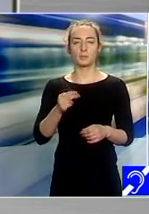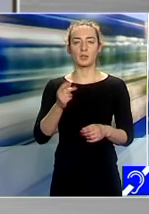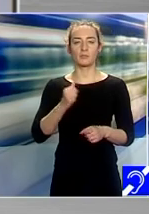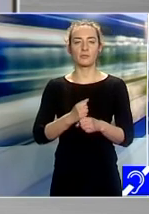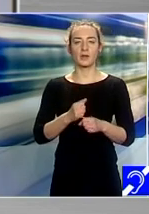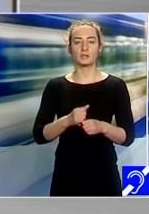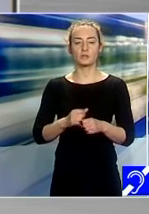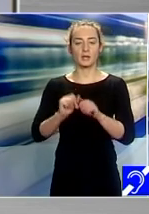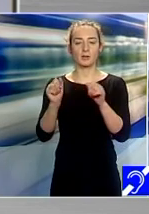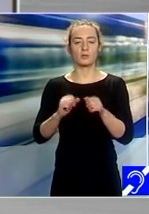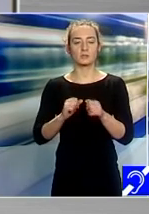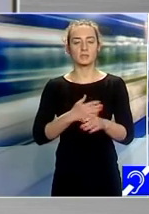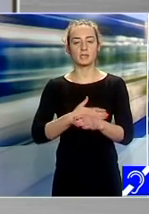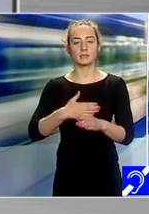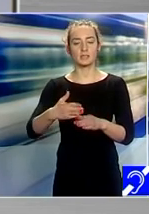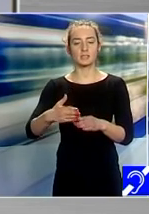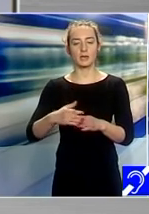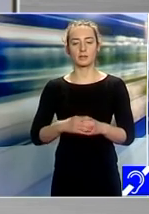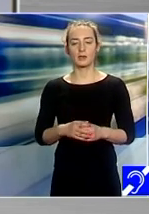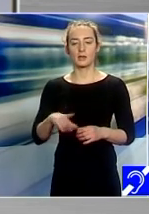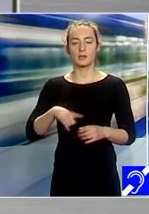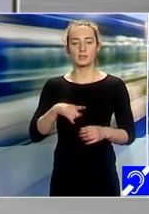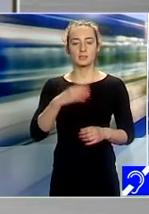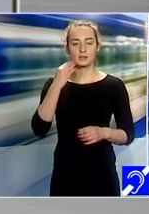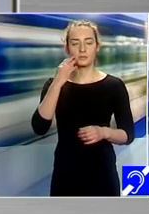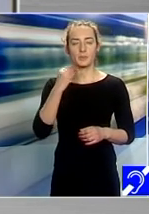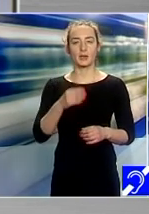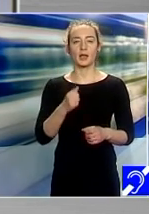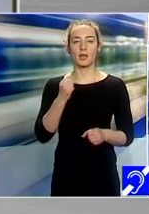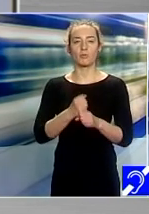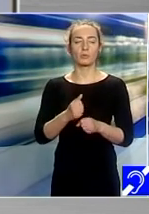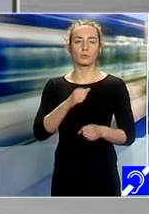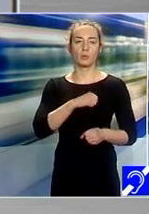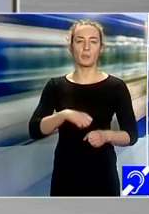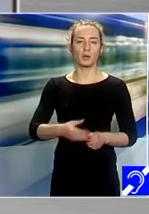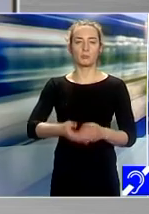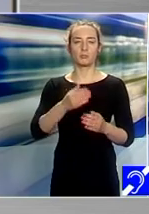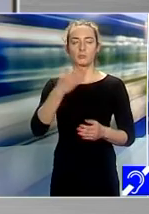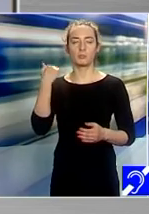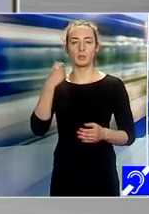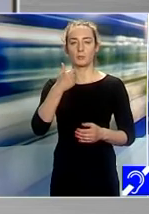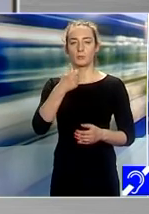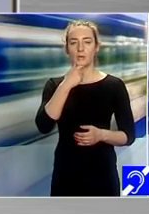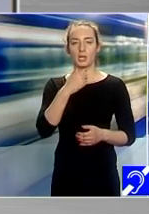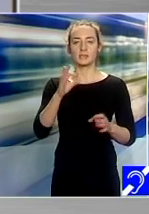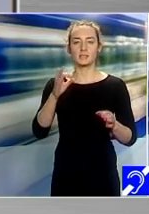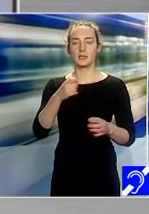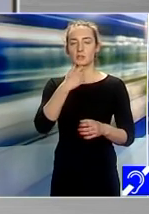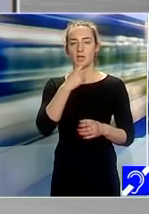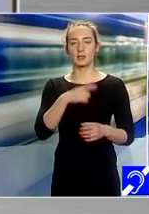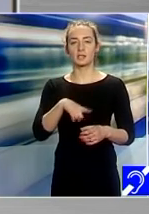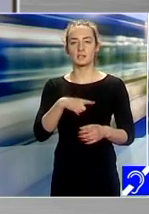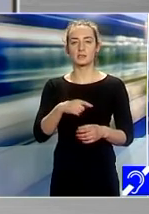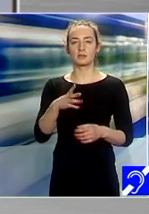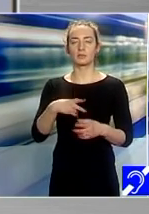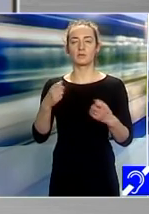întârziată. Deci sunt femei, paciente care au avut mastectomia în urmă cu un timp, un an, 2, 5, 10, sunt fără sân,